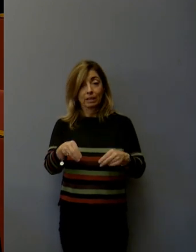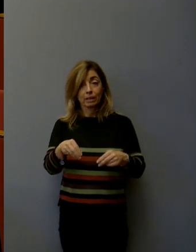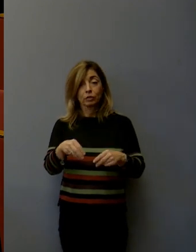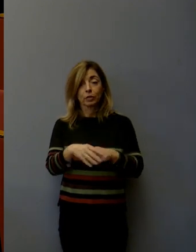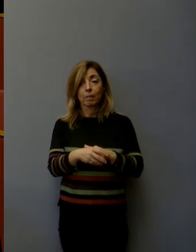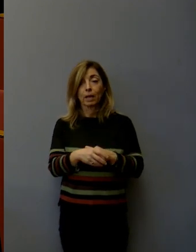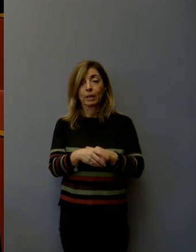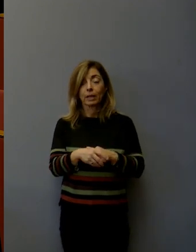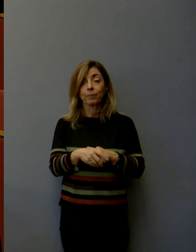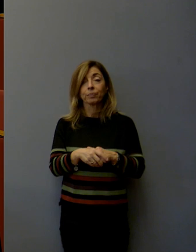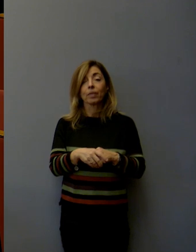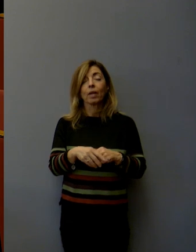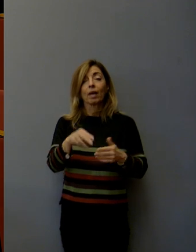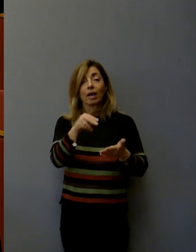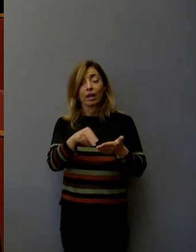Democratico